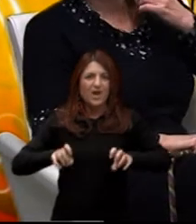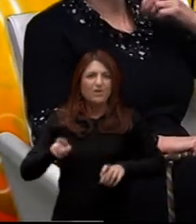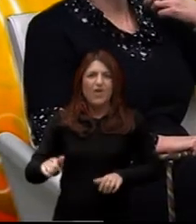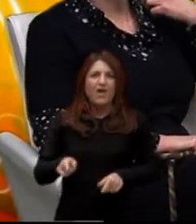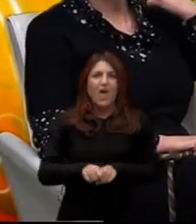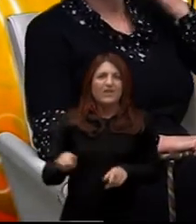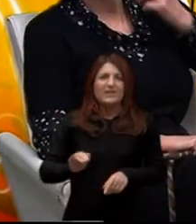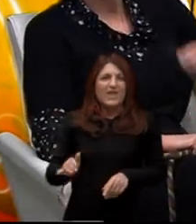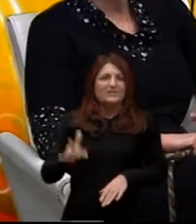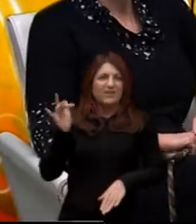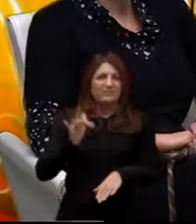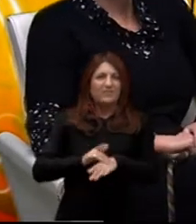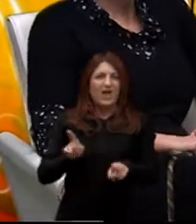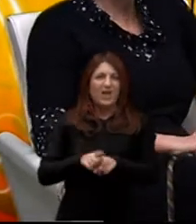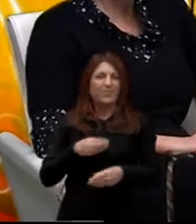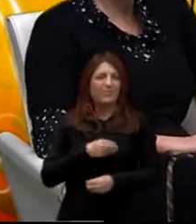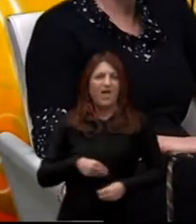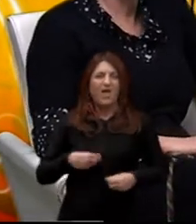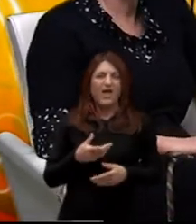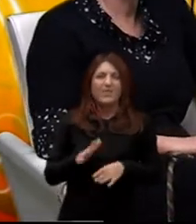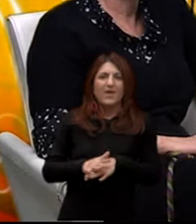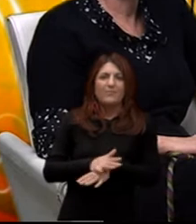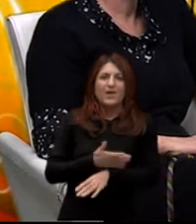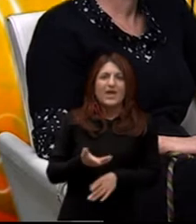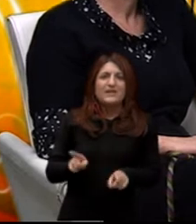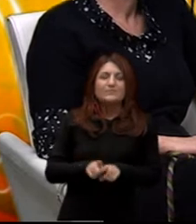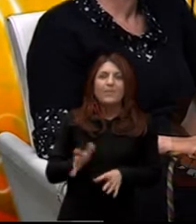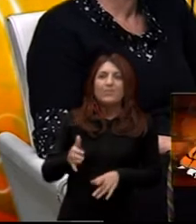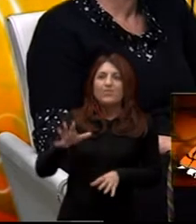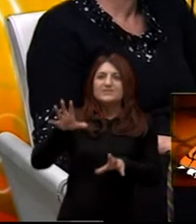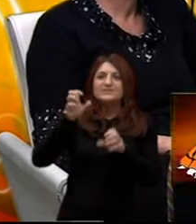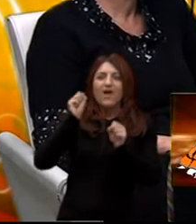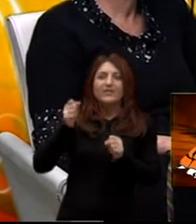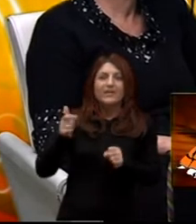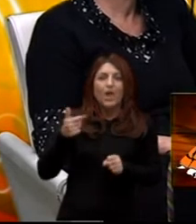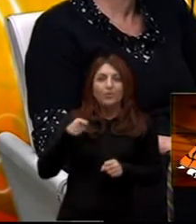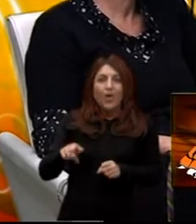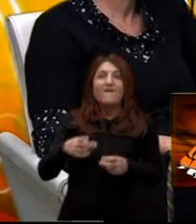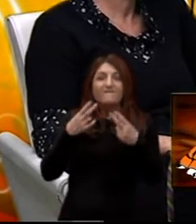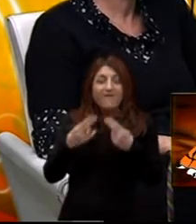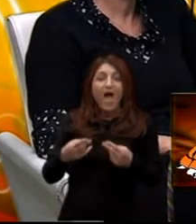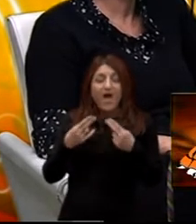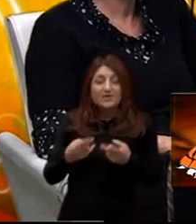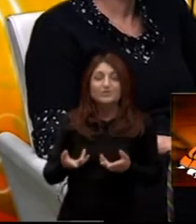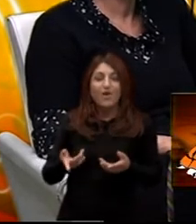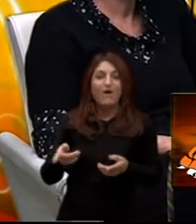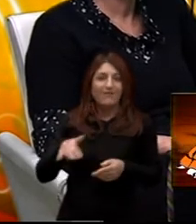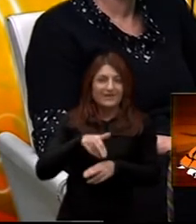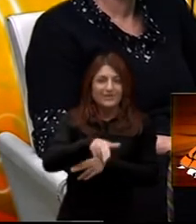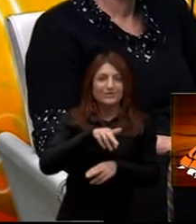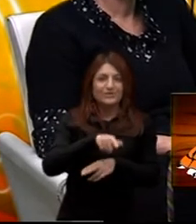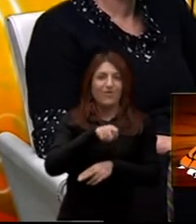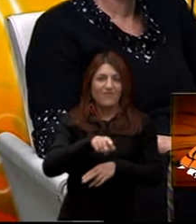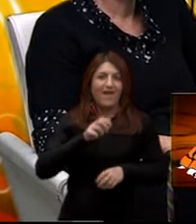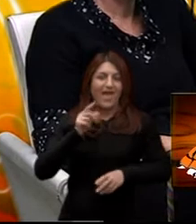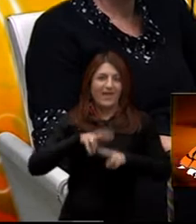nešto što je njima neugodno. Jer dijete ne može shvatiti kao odrasla osoba koliko je važno zapravo biti u